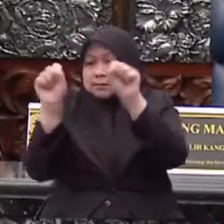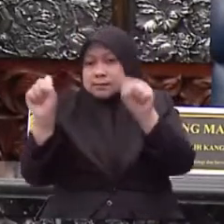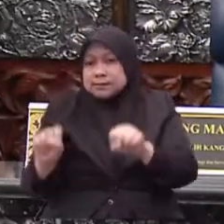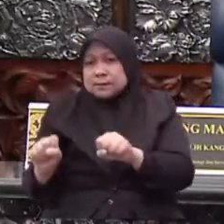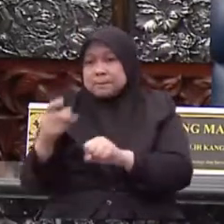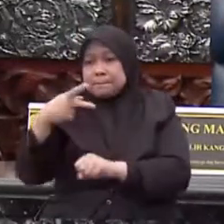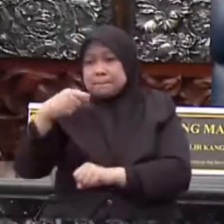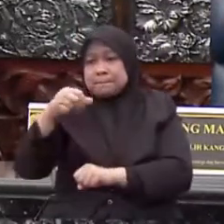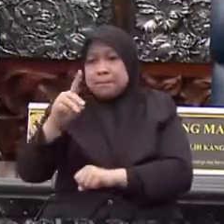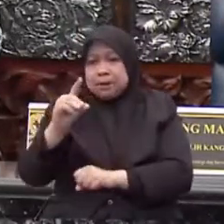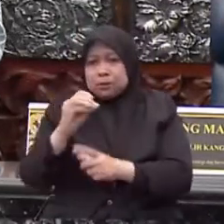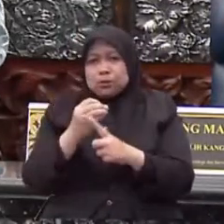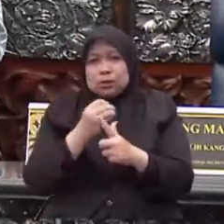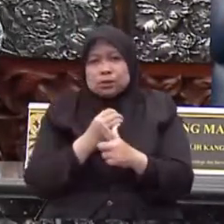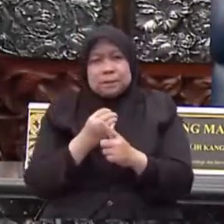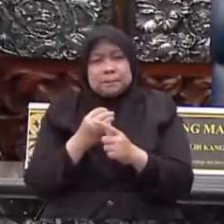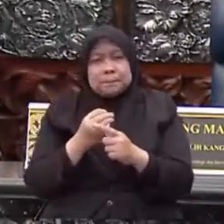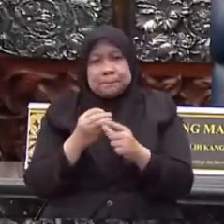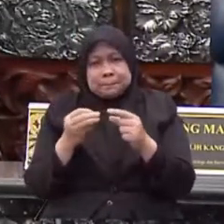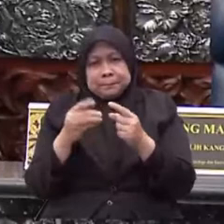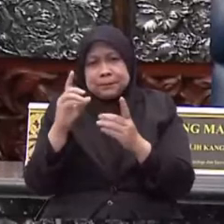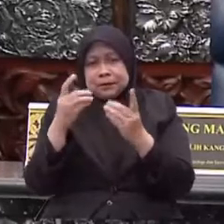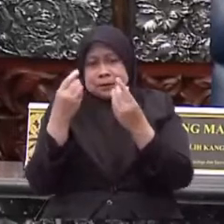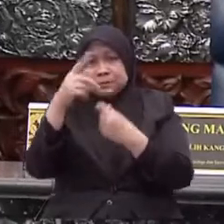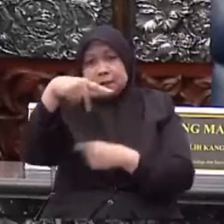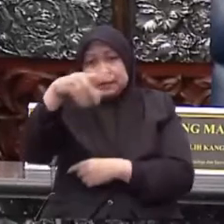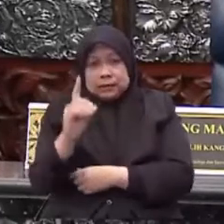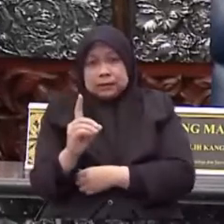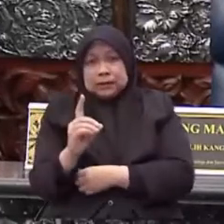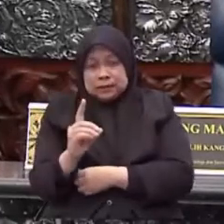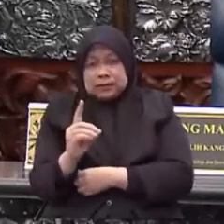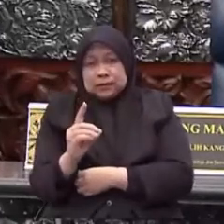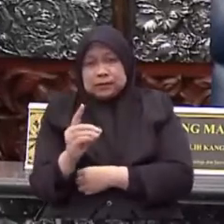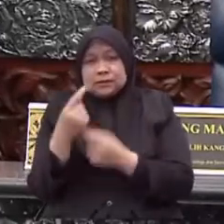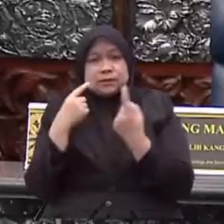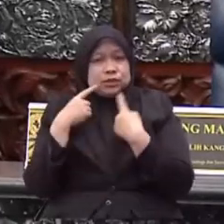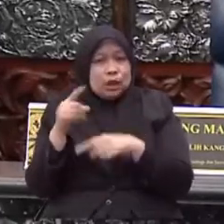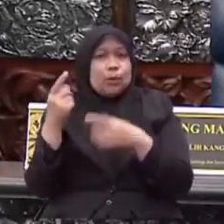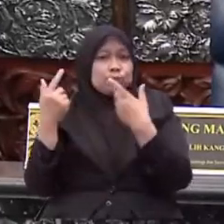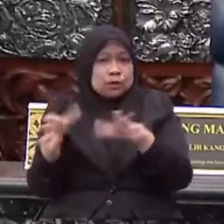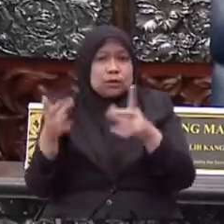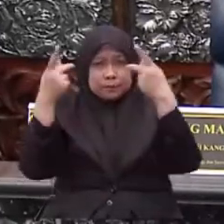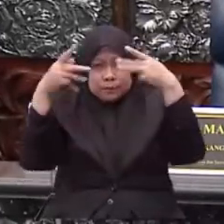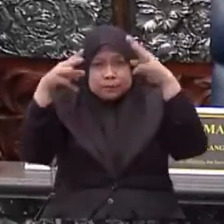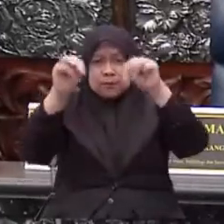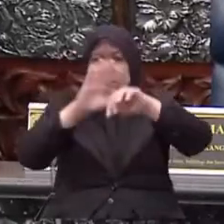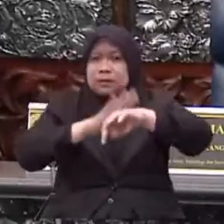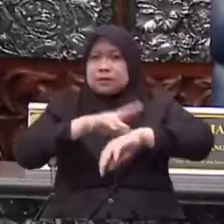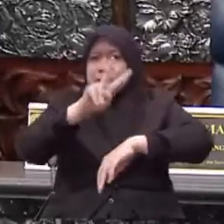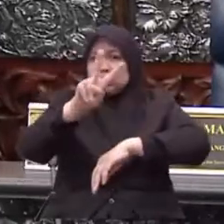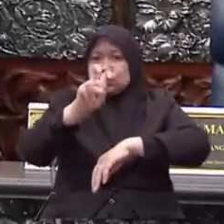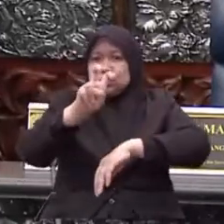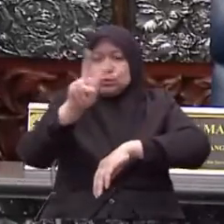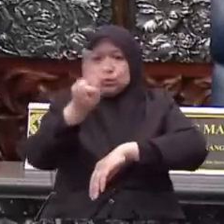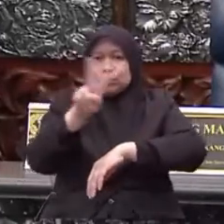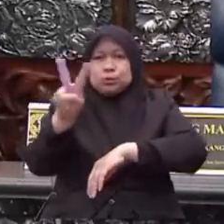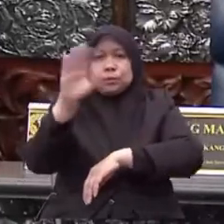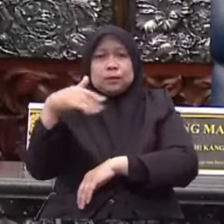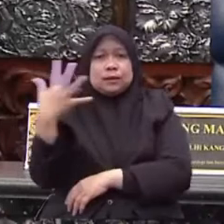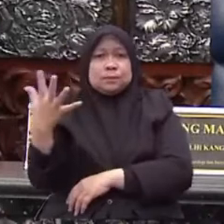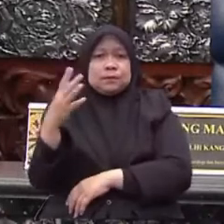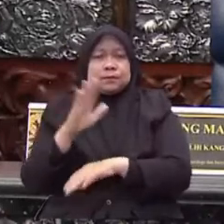padu ataupun penggalan data utama yang juga dijawab oleh perdana menteri pada 22